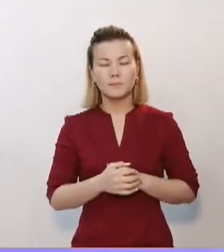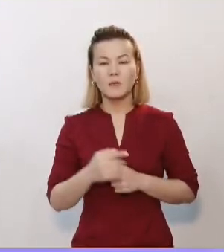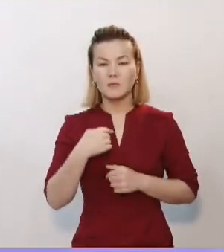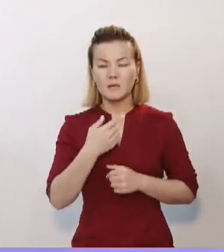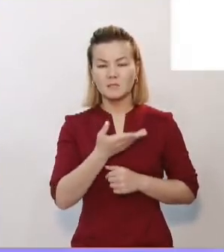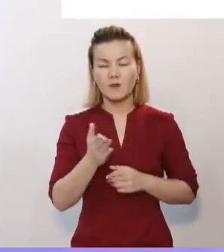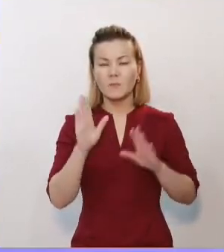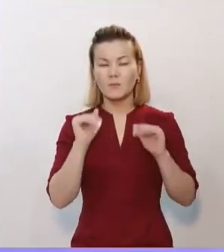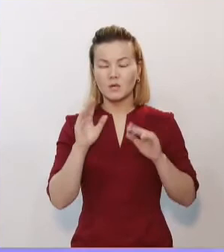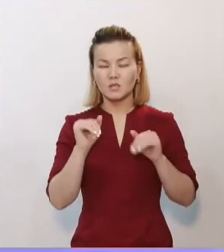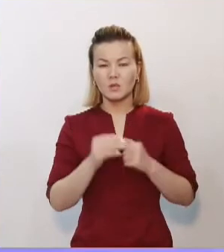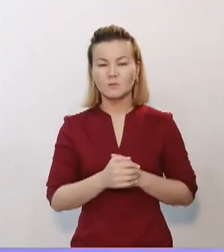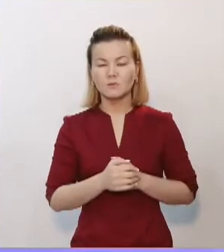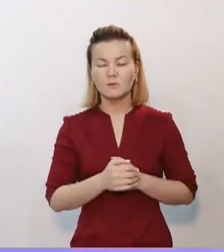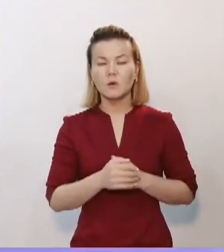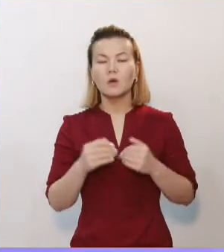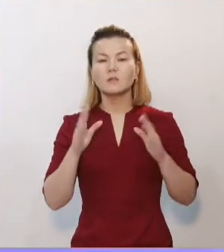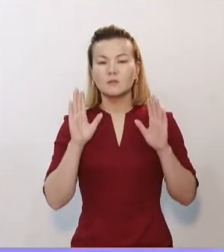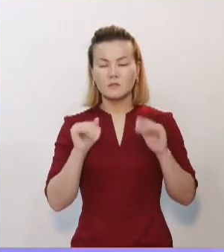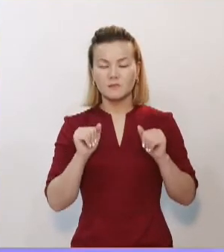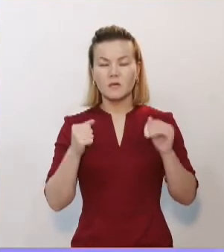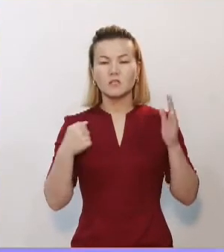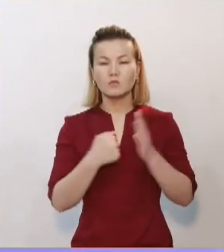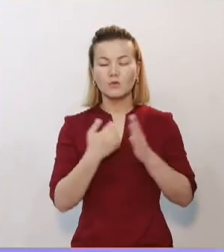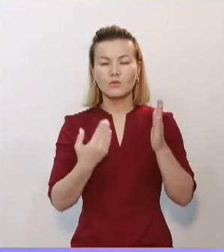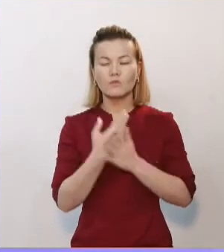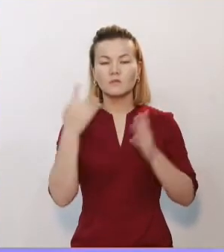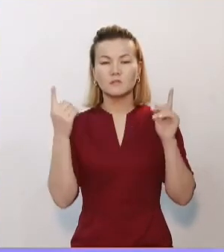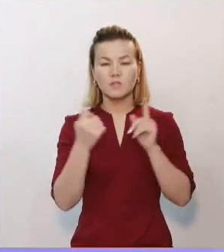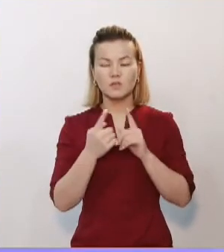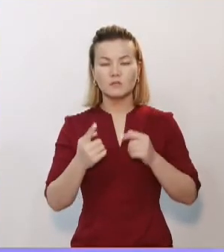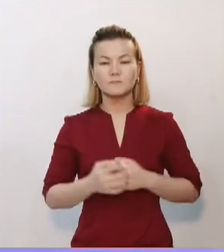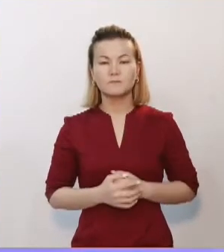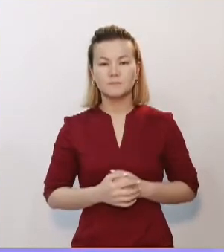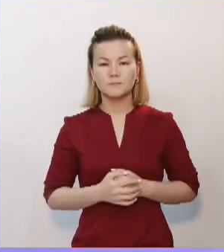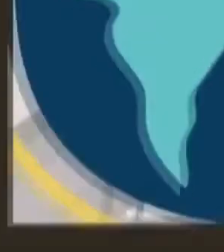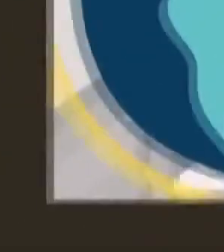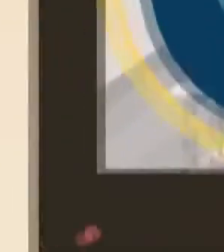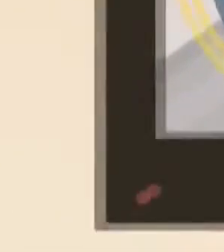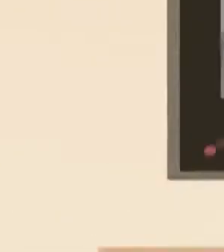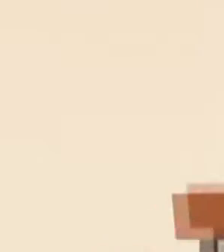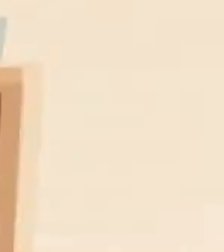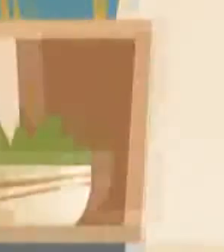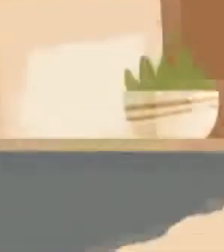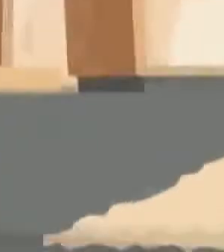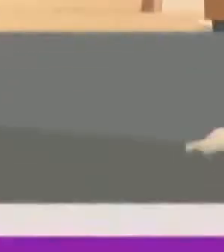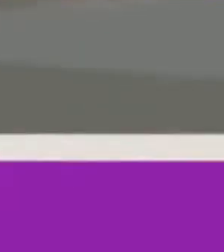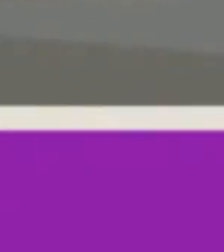А я прощаюсь с вами. До свидания. До новых встреч.